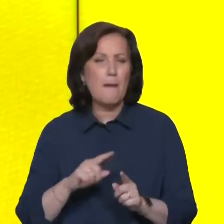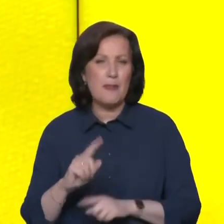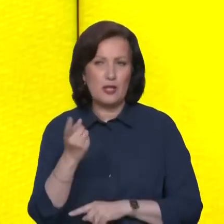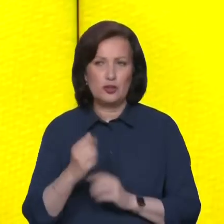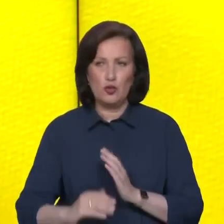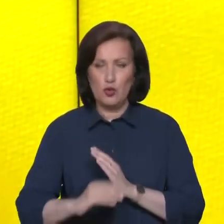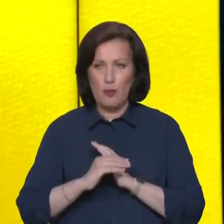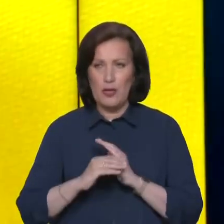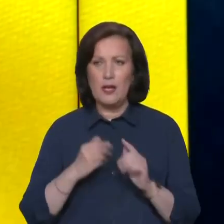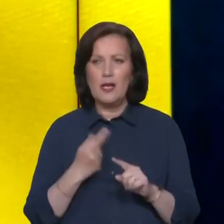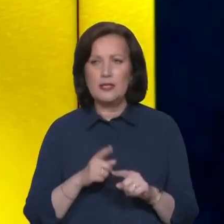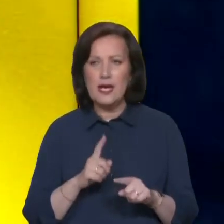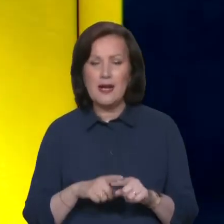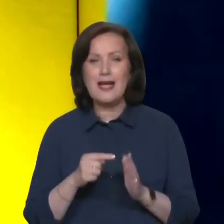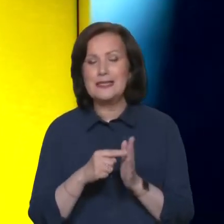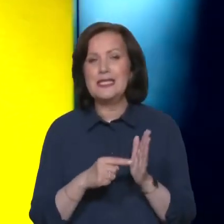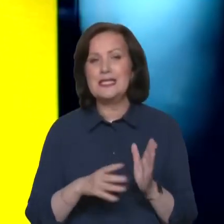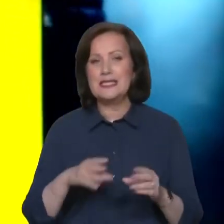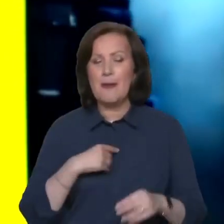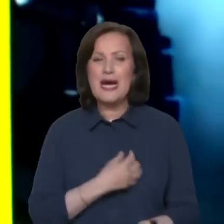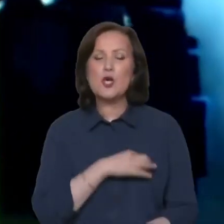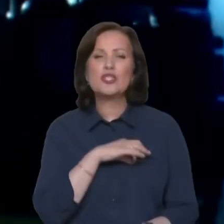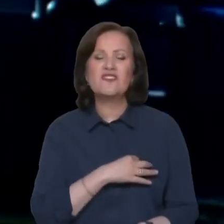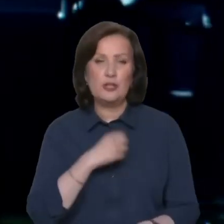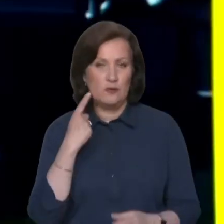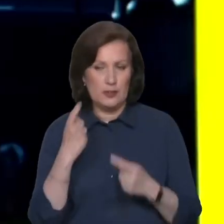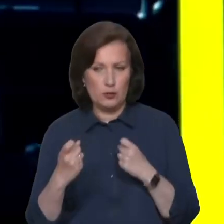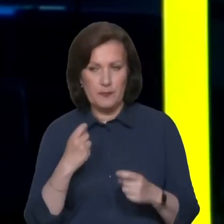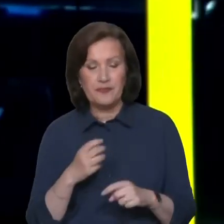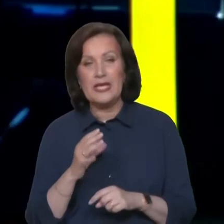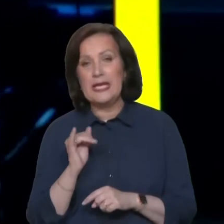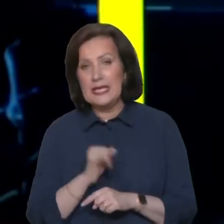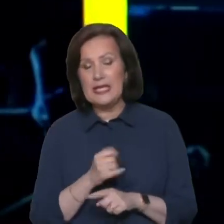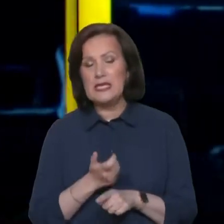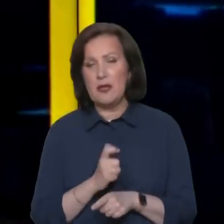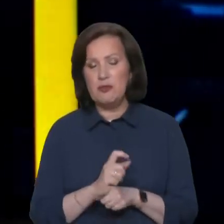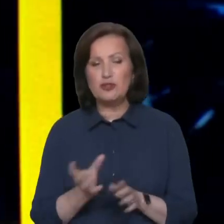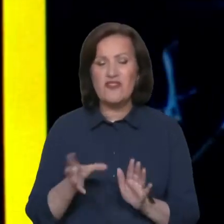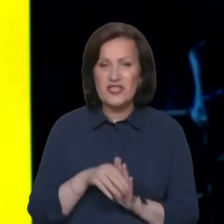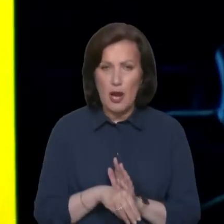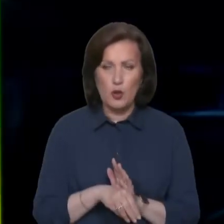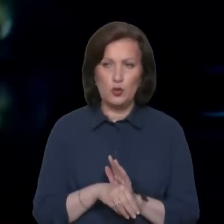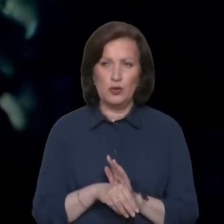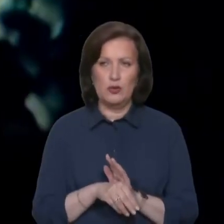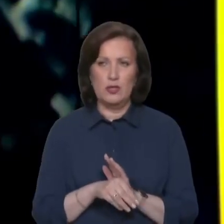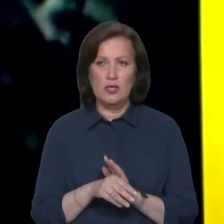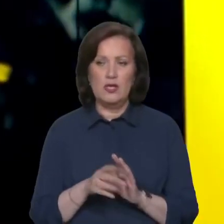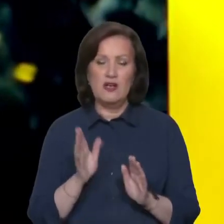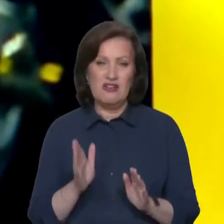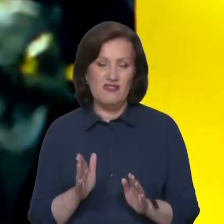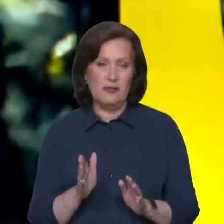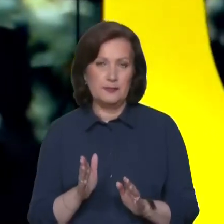першою допомагає, яка ділиться з нами розвідувальною інформацією і, скажімо так, найбільш втягнута, найбільш